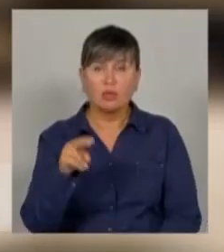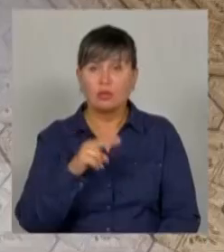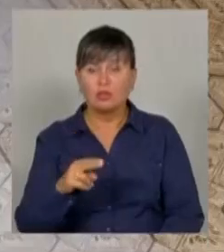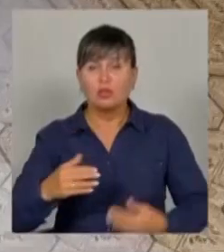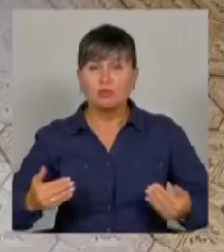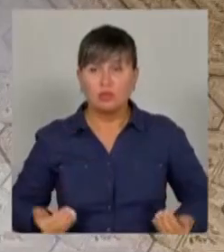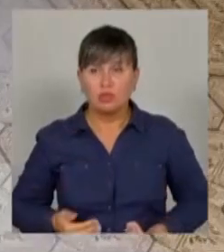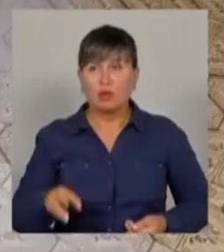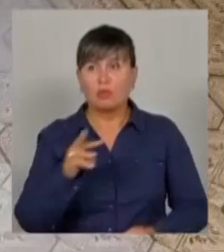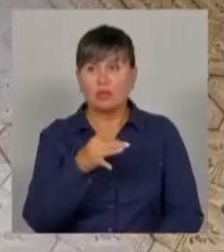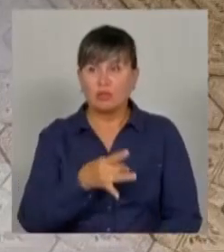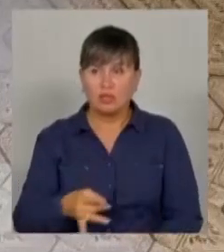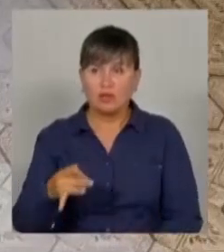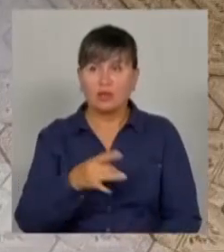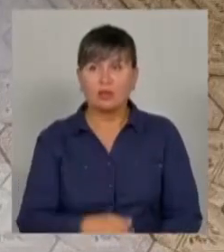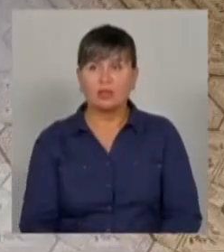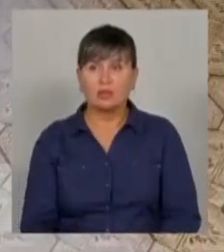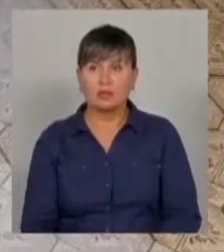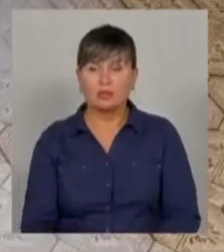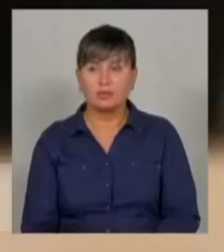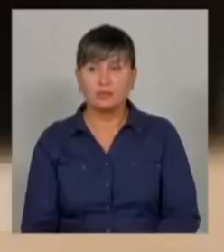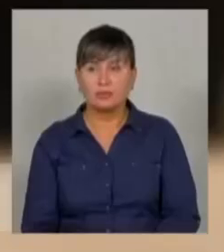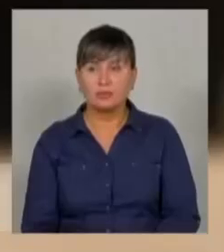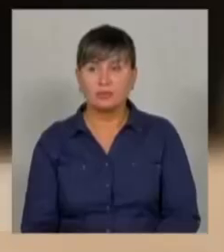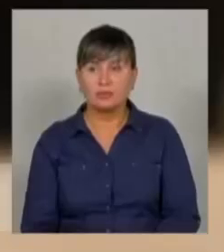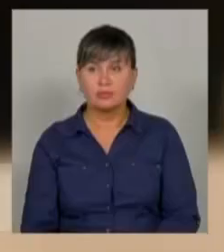с жителями Медеусского района.